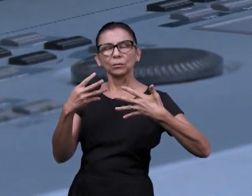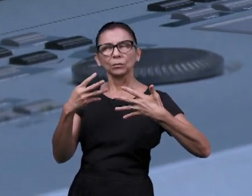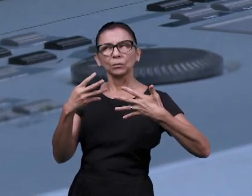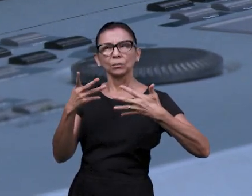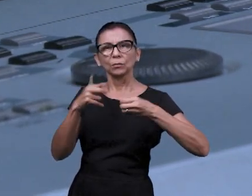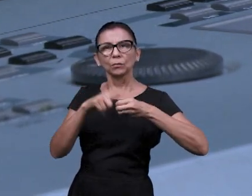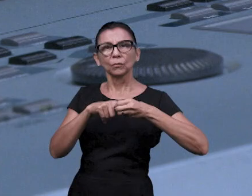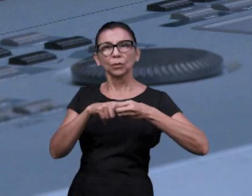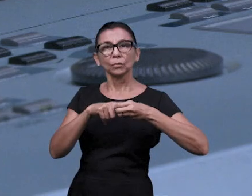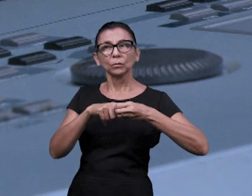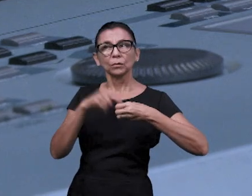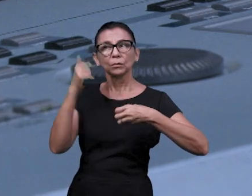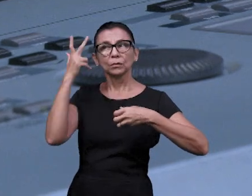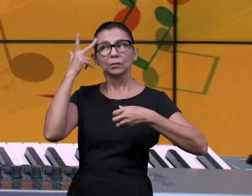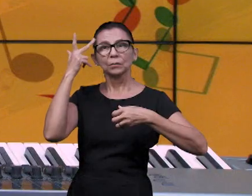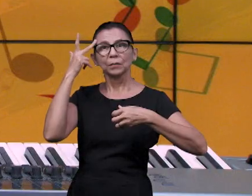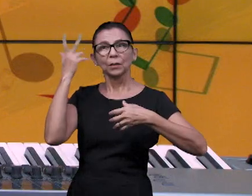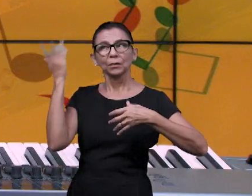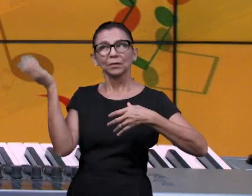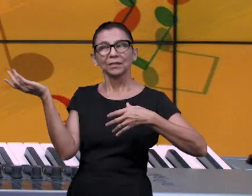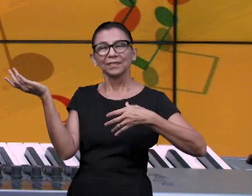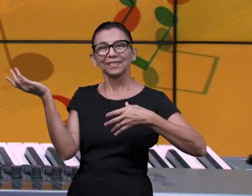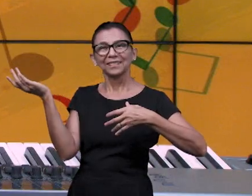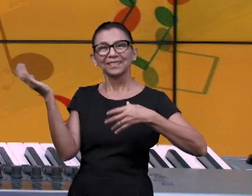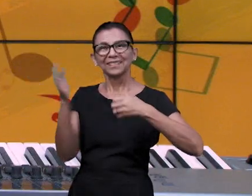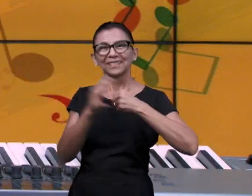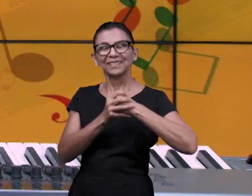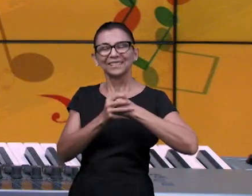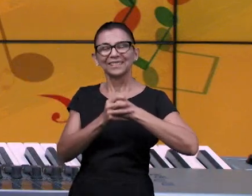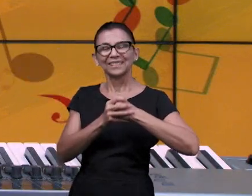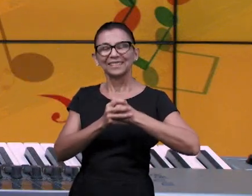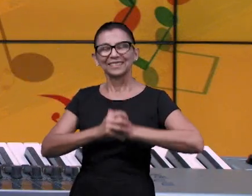Il est revenu à son état naturel. Amen.